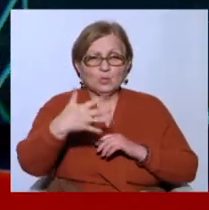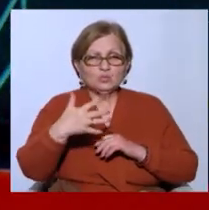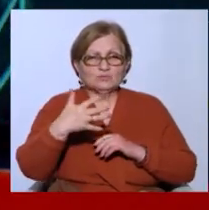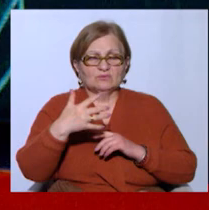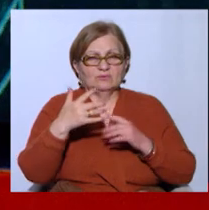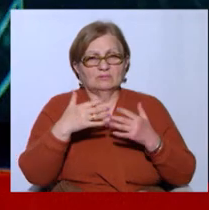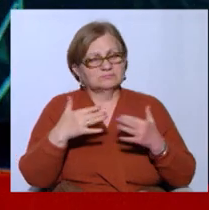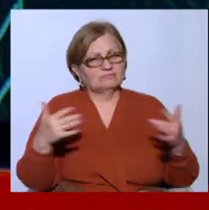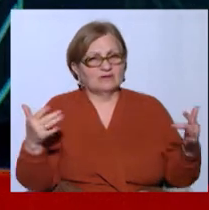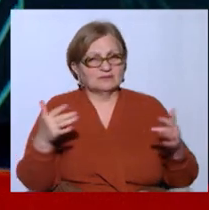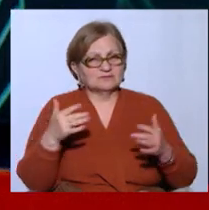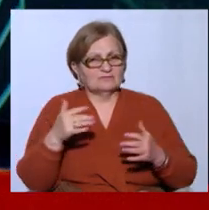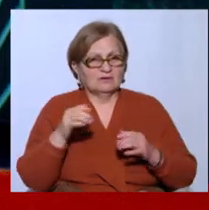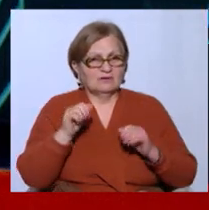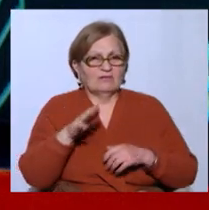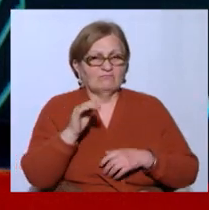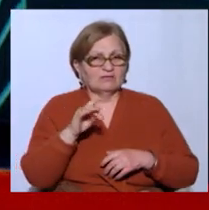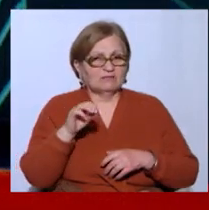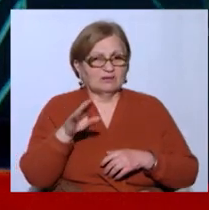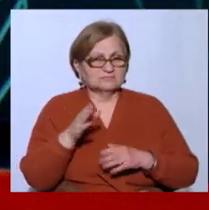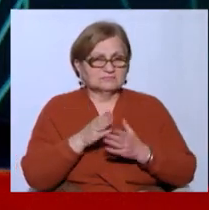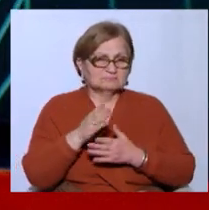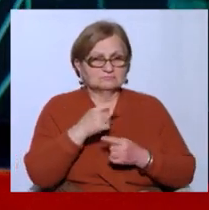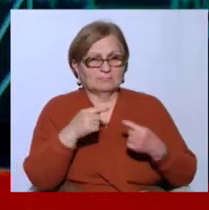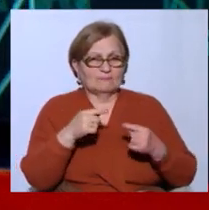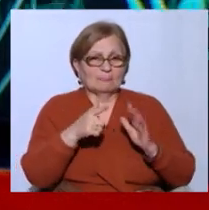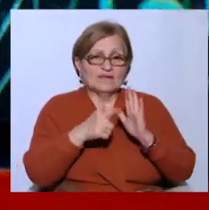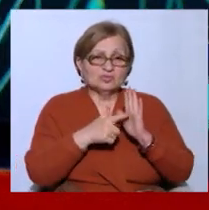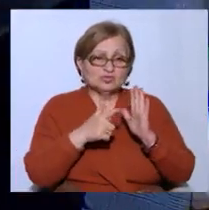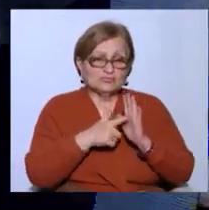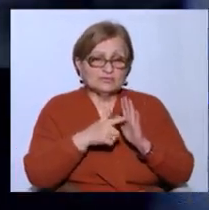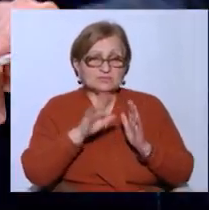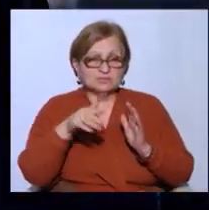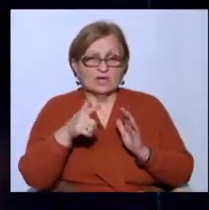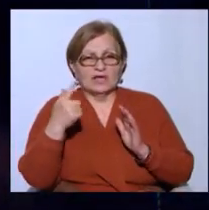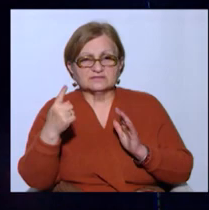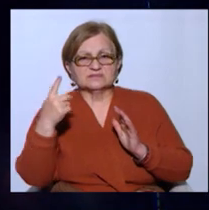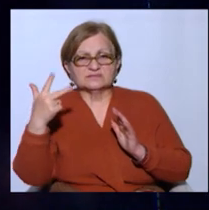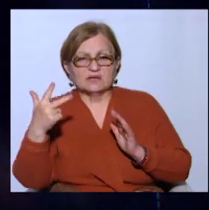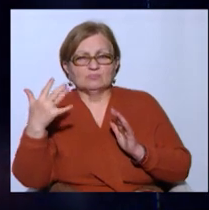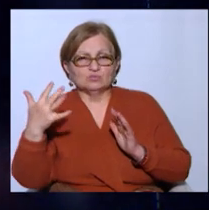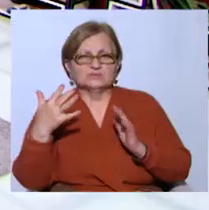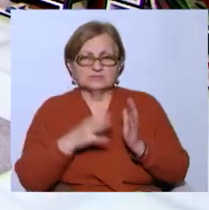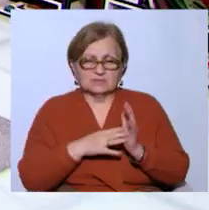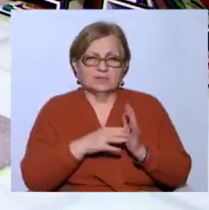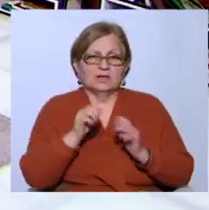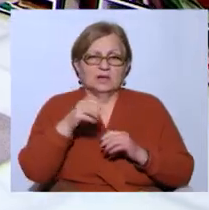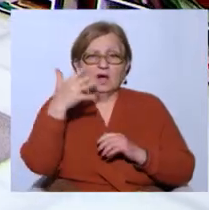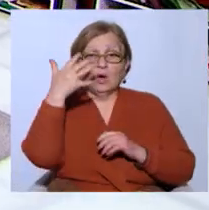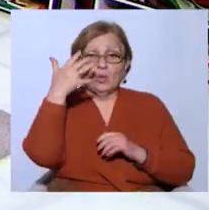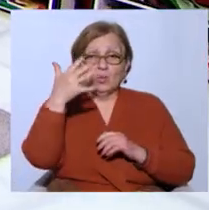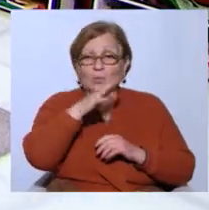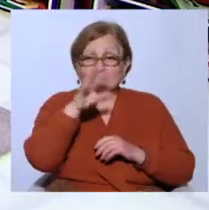არ უნდა ავიღოთ, ხო? რაც არ უნდა ავიღოთ რიცხვი სიტყვაზე 7. 7-ის მერე შეიძლება მოდიოდეს 1, 3, 5, 7, 9. ყოველ 5-ს